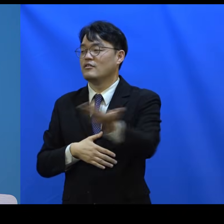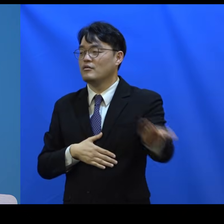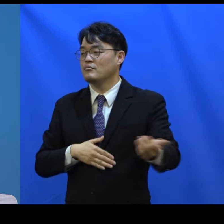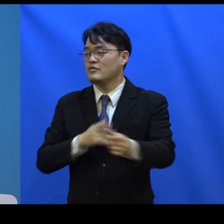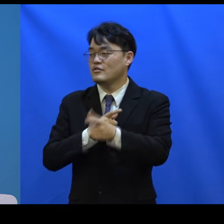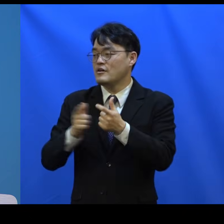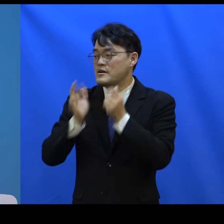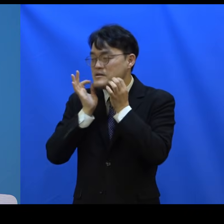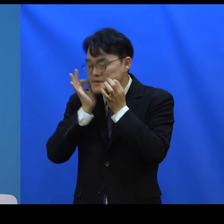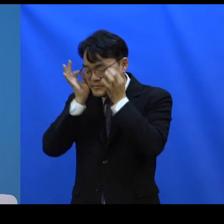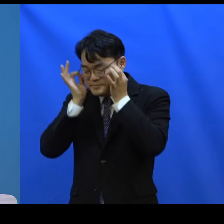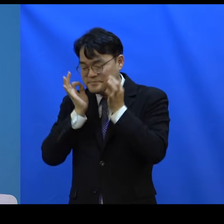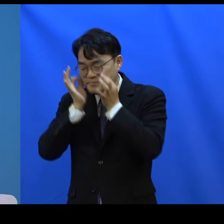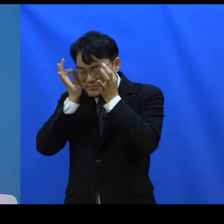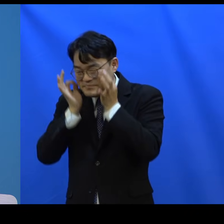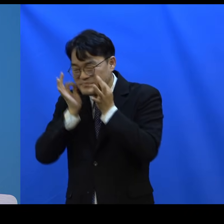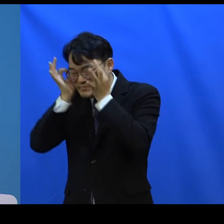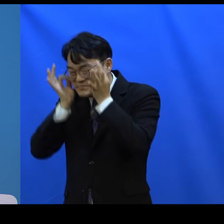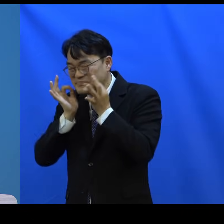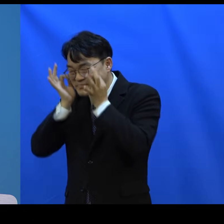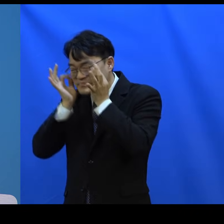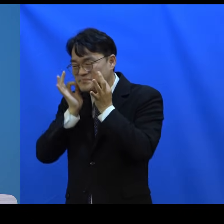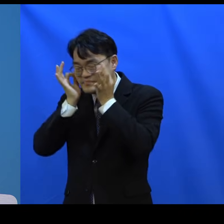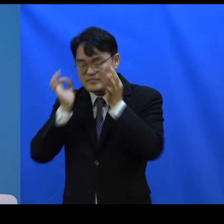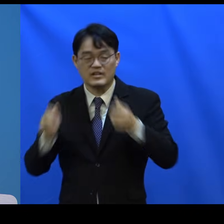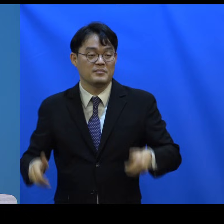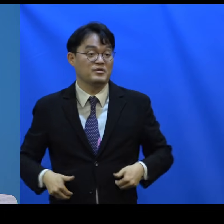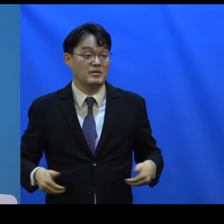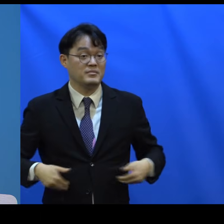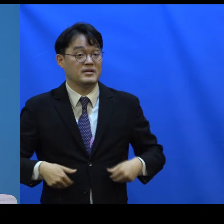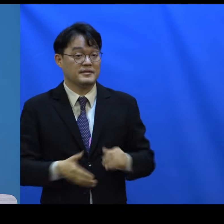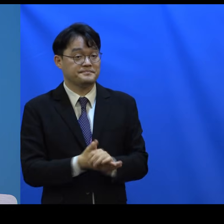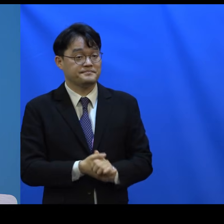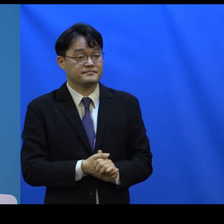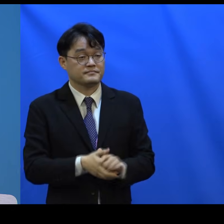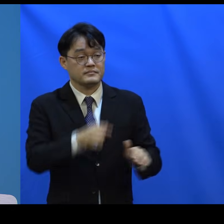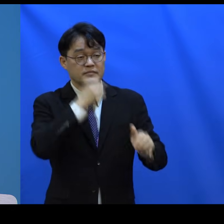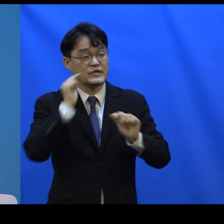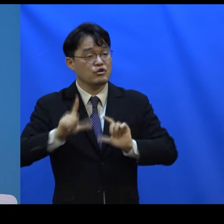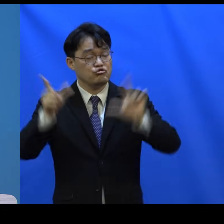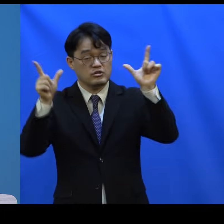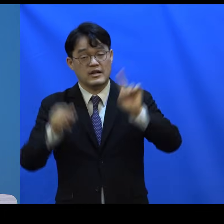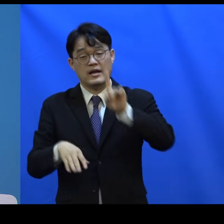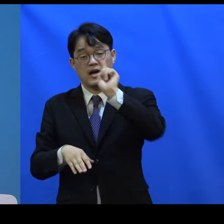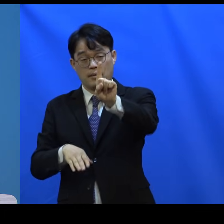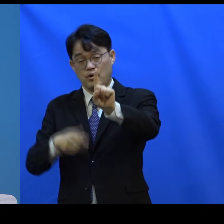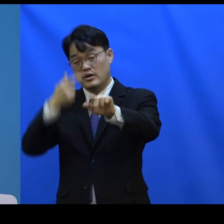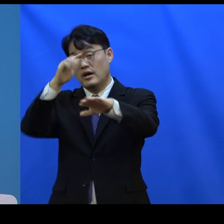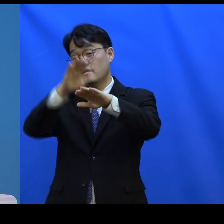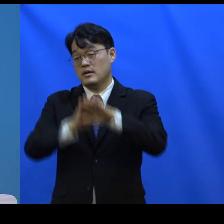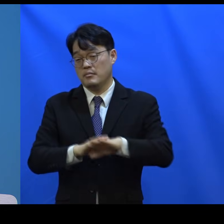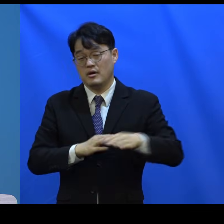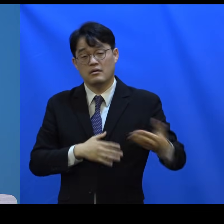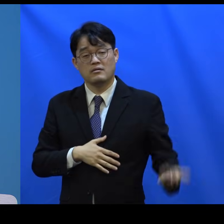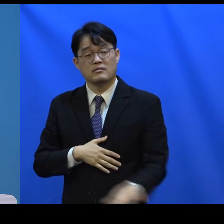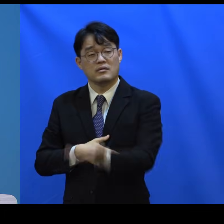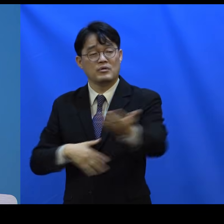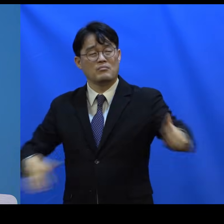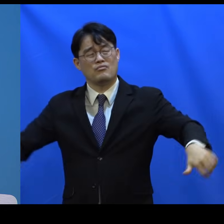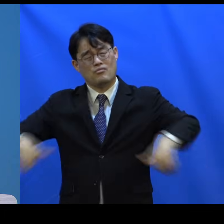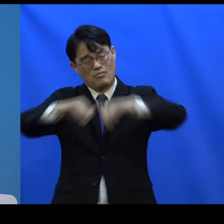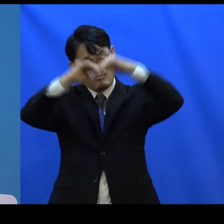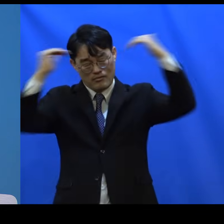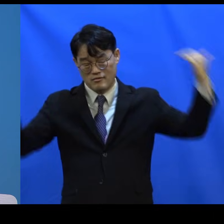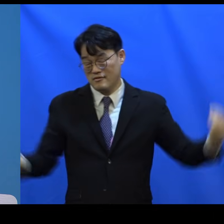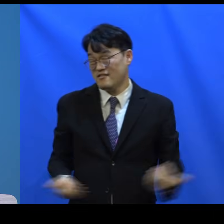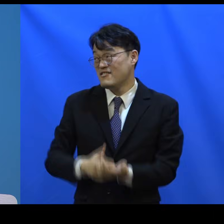거예요. 그래서 여러분, 우리가 한 번 드리는, 주일날 한 번 드리는 예배잖아요. 근데 이 예배에 여러분들이 모든 걸 거셔라는 거예요.